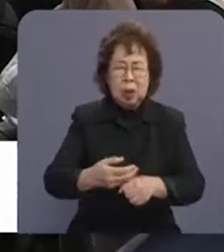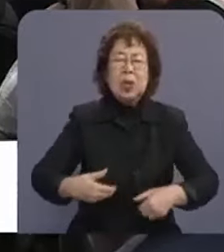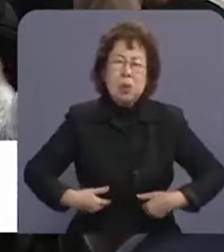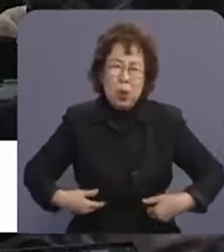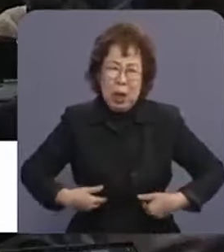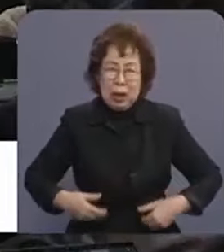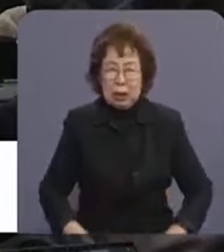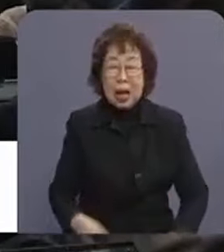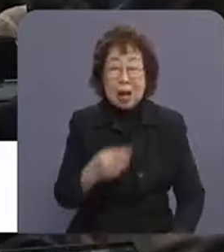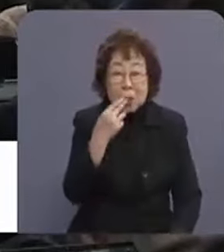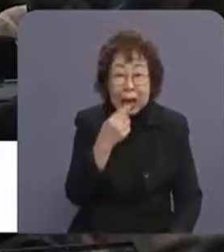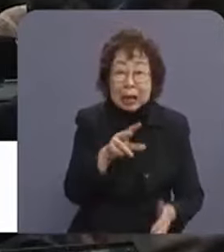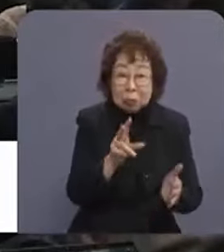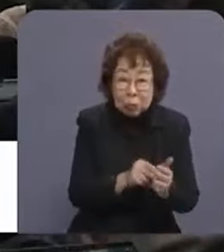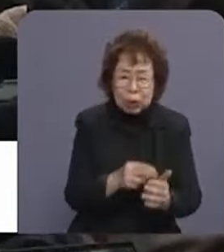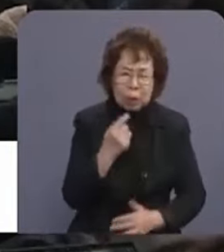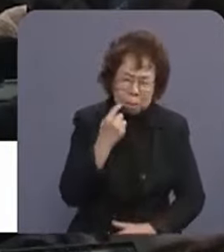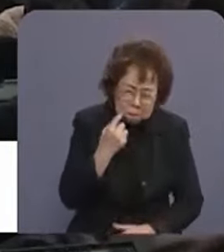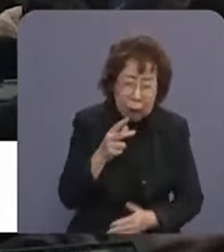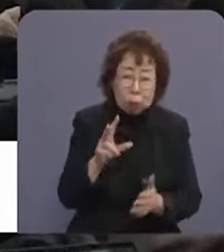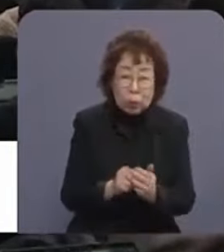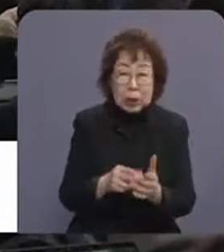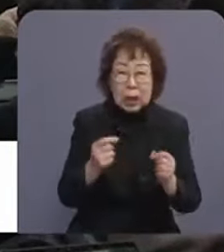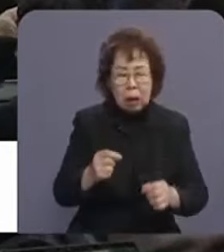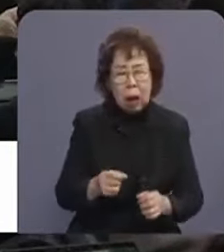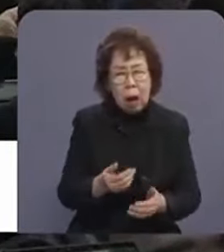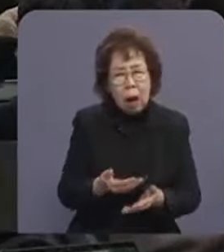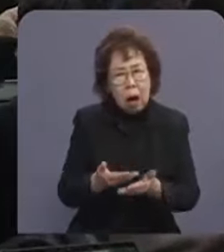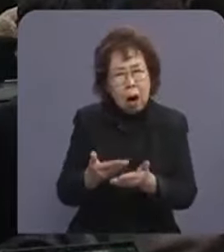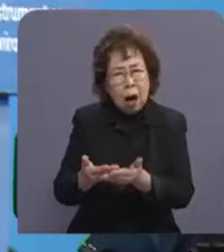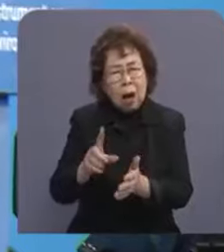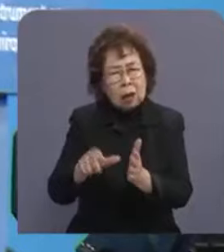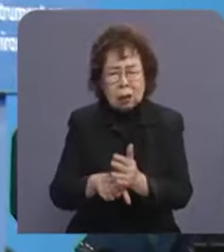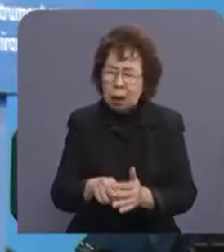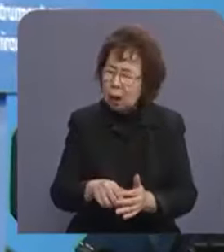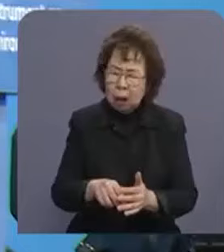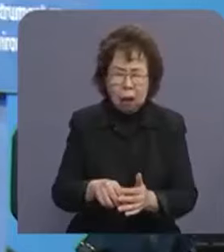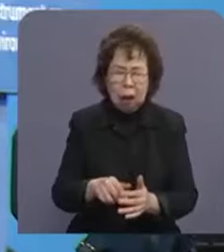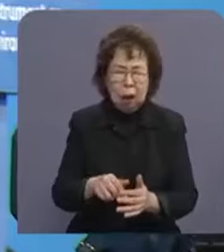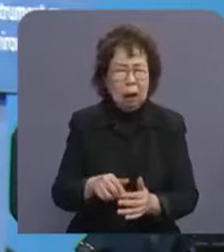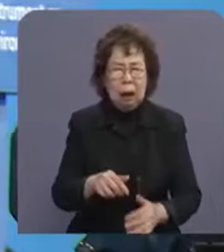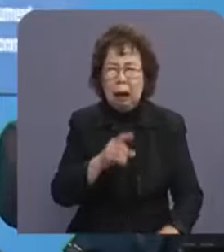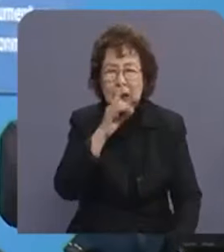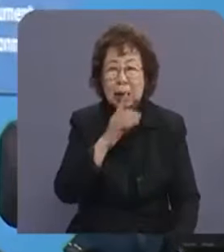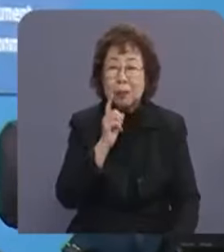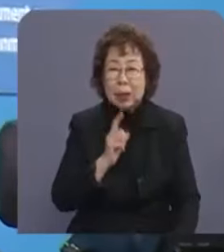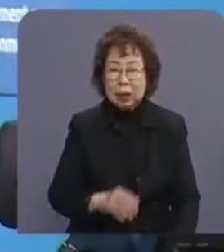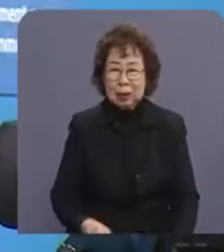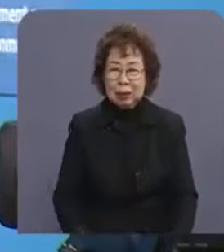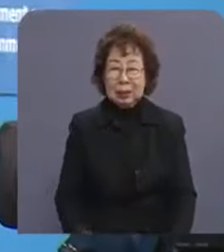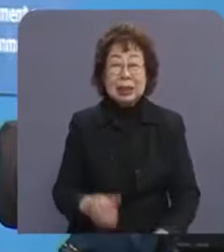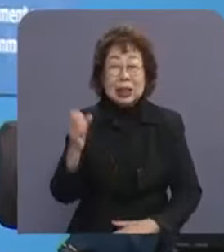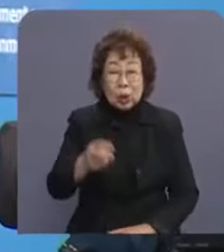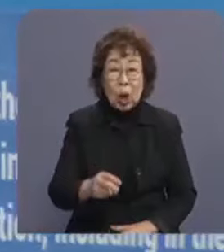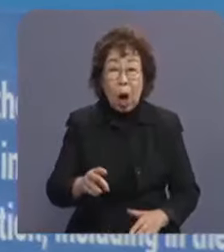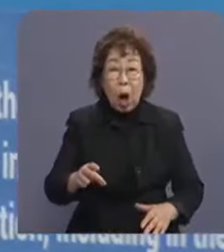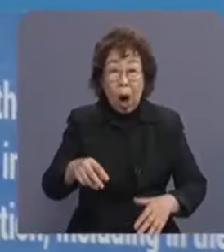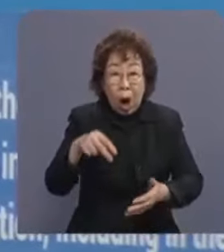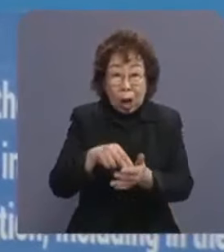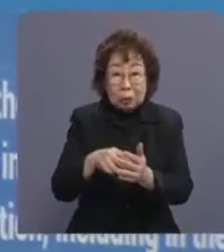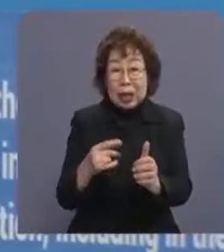예 플라스틱 문제의 심각성 생각할 때 이런 속도로는 아니라는거다 이런 지적이 나오는 거죠 더군다나 협상